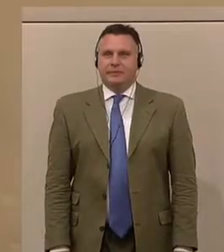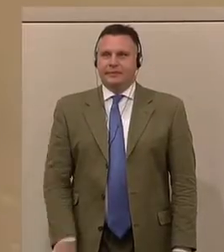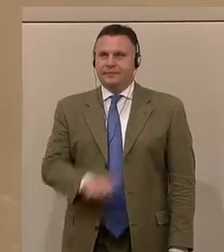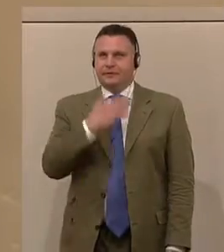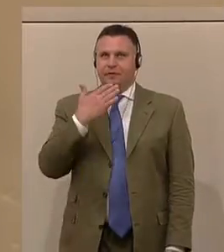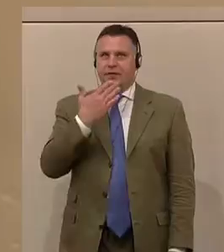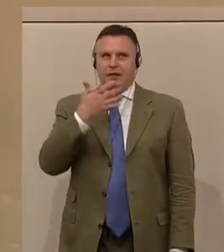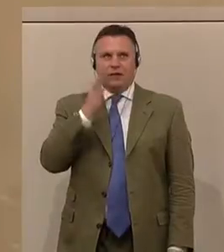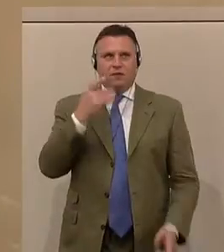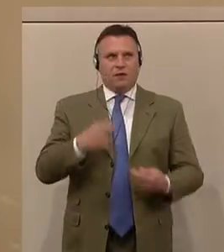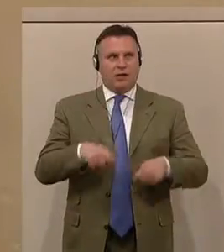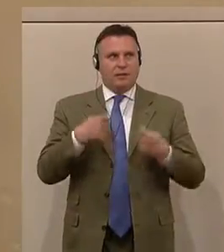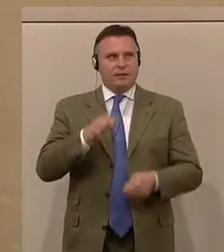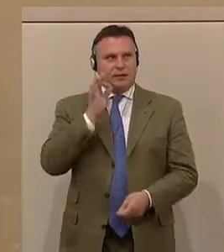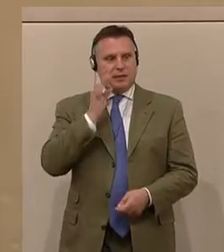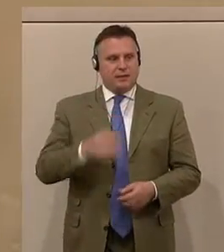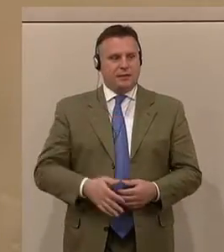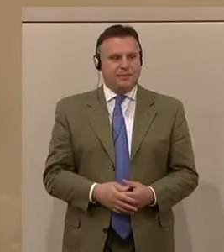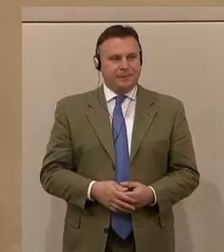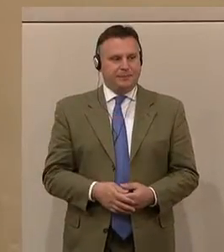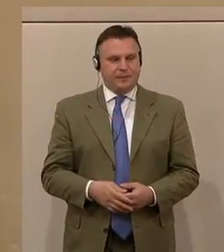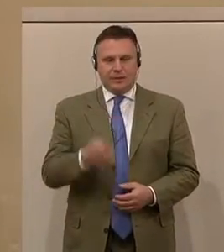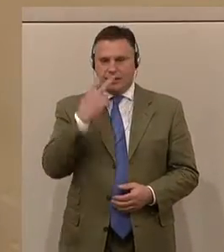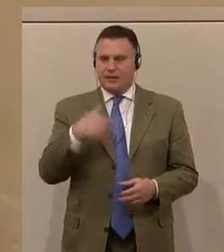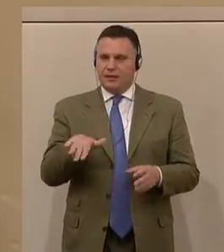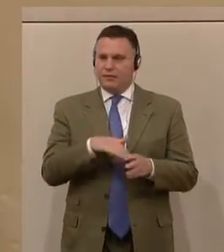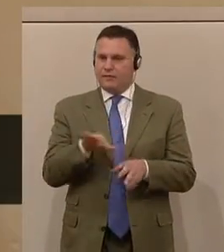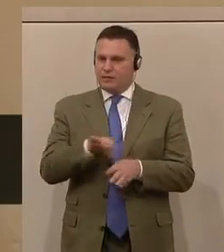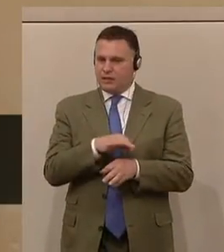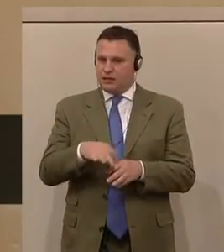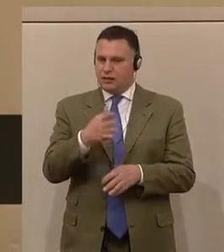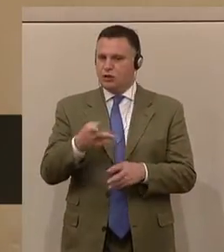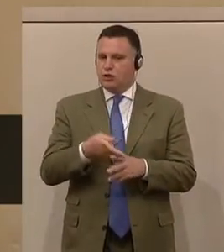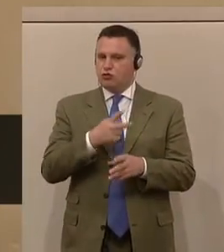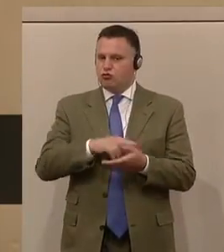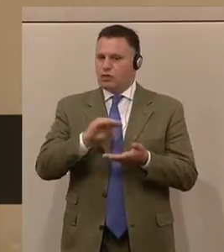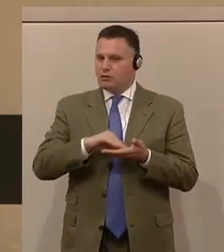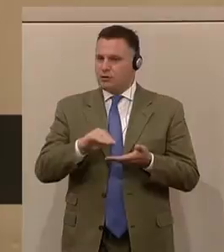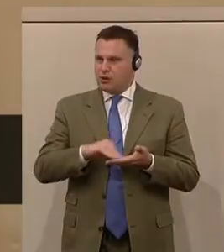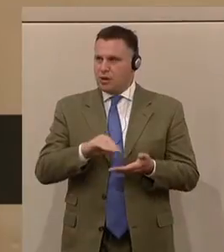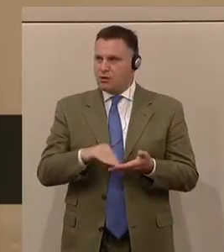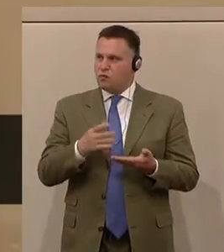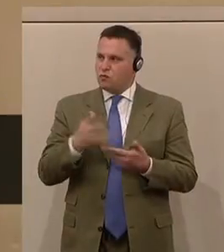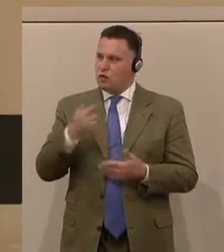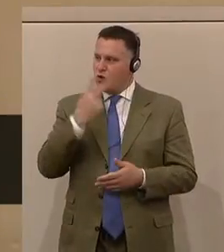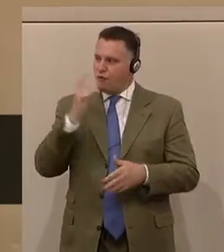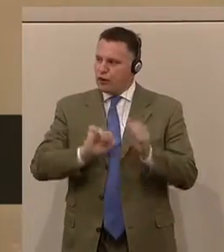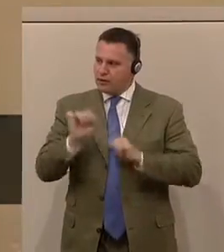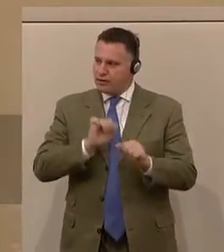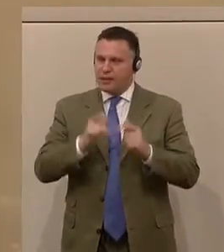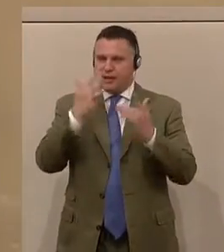Vielen Dank, Frau Präsidentin, Herr Vizekanzler, Herr Staatssekretär, Hohe Volksanwaltschaft,